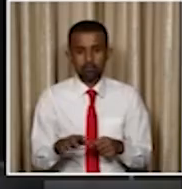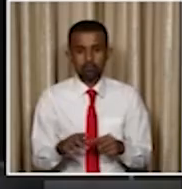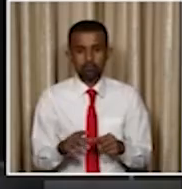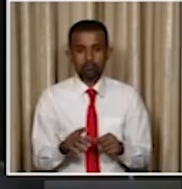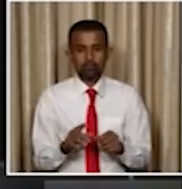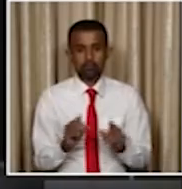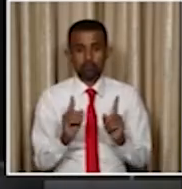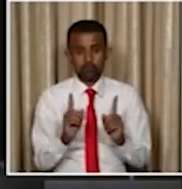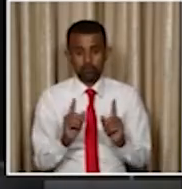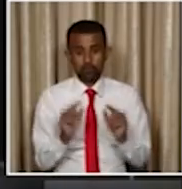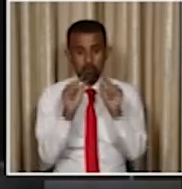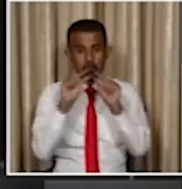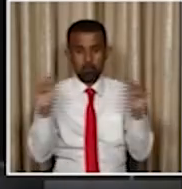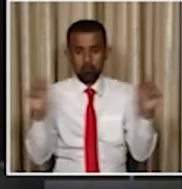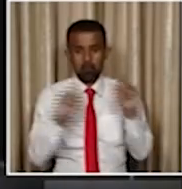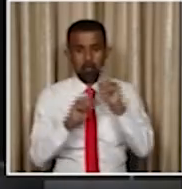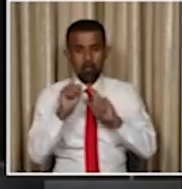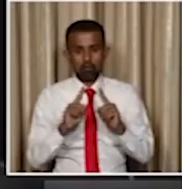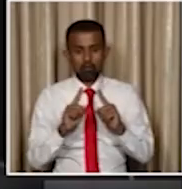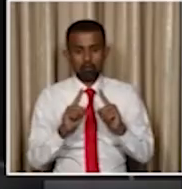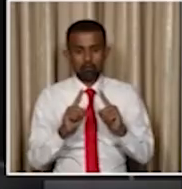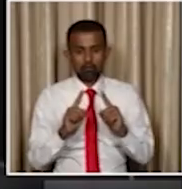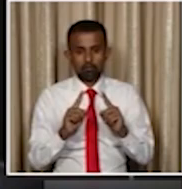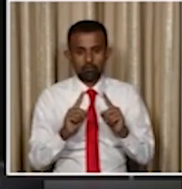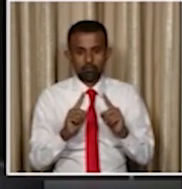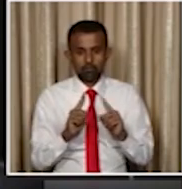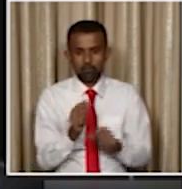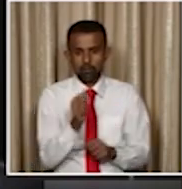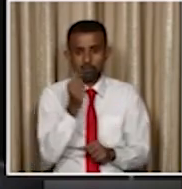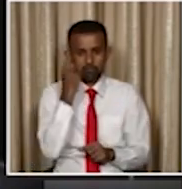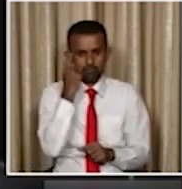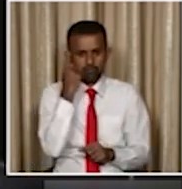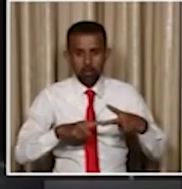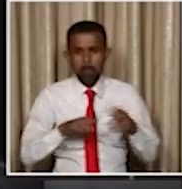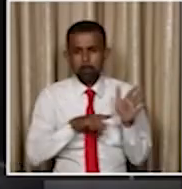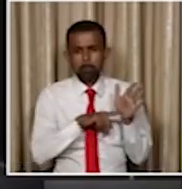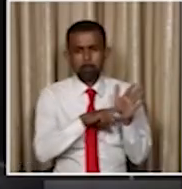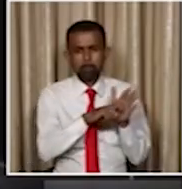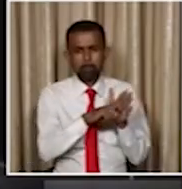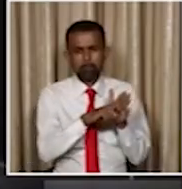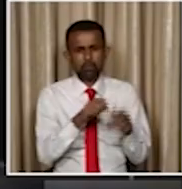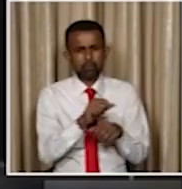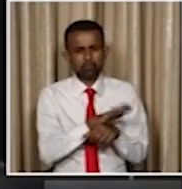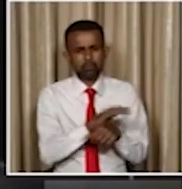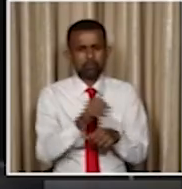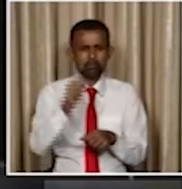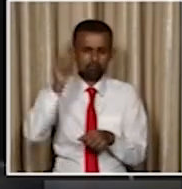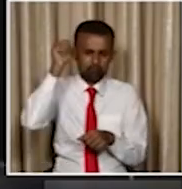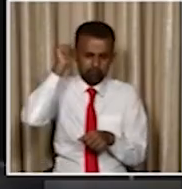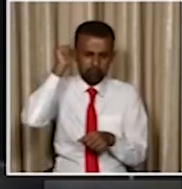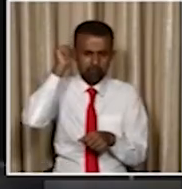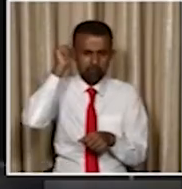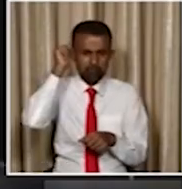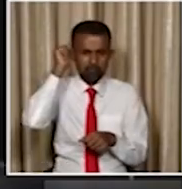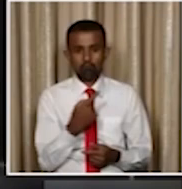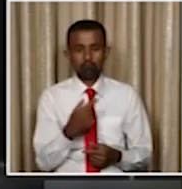ඒ මාතෘකාව විතරක් මේක සාකච්ඡාවට ලක්වේ කියන සූක්ෂම ඥානය ඔබතුමාට තියෙන නිසා කොවිඩ් කාලේ මේ දැන් අතීතයට එක්